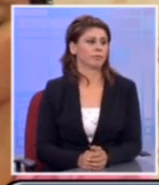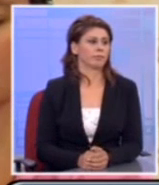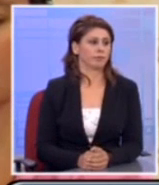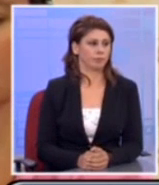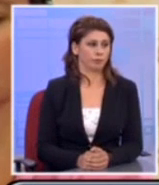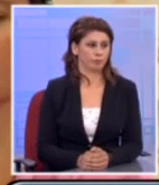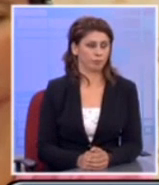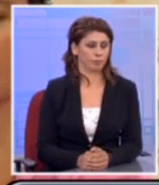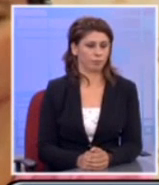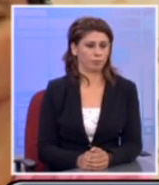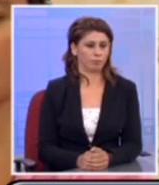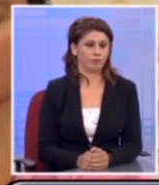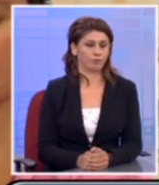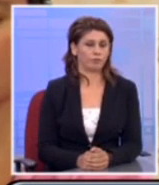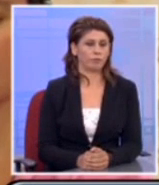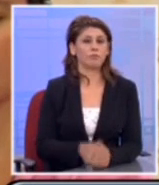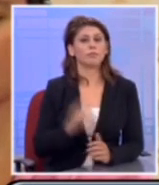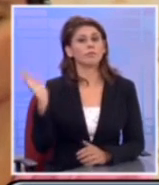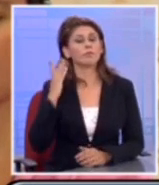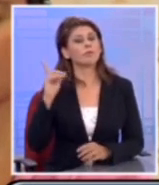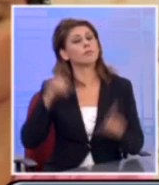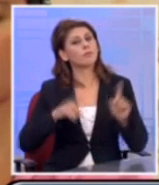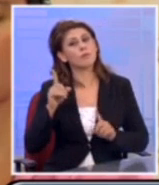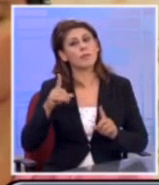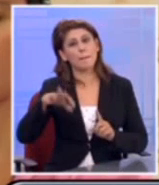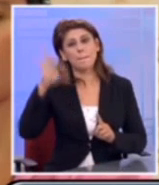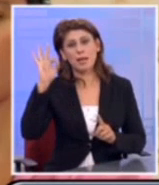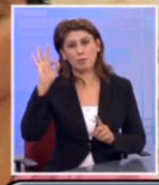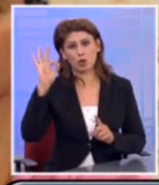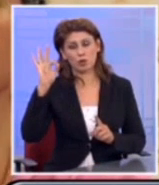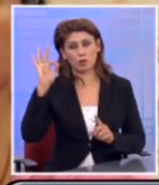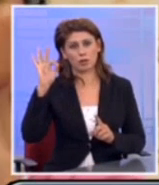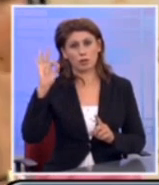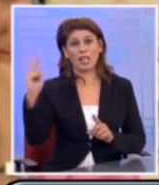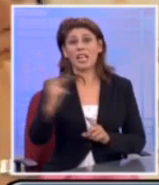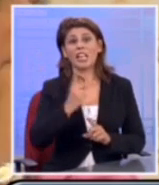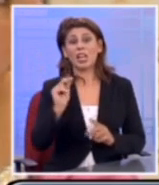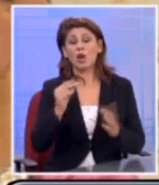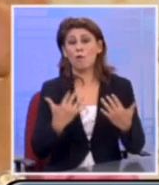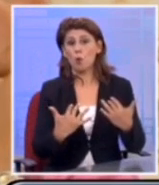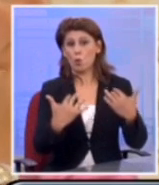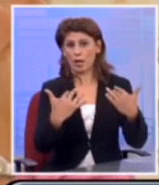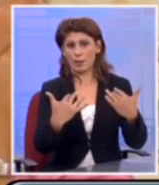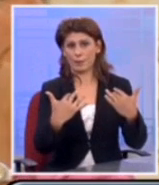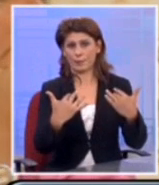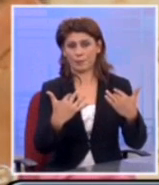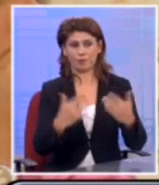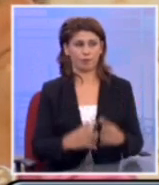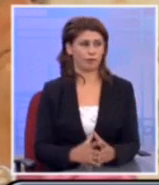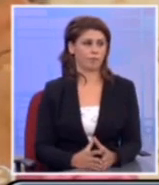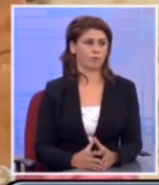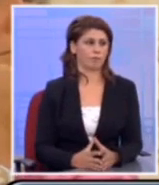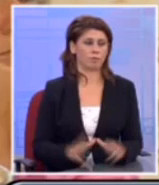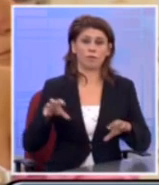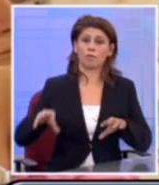Και όταν σε ορισμένες περιπτώσεις τα κοινοβούλια των